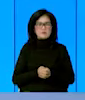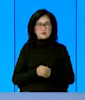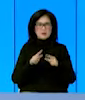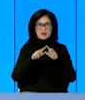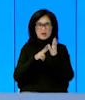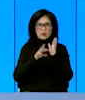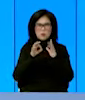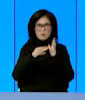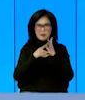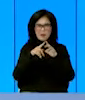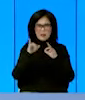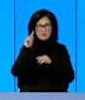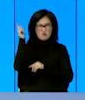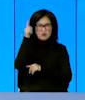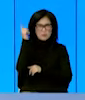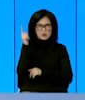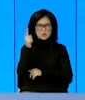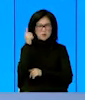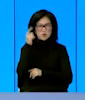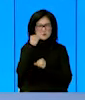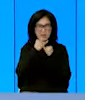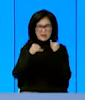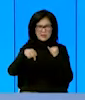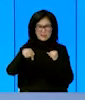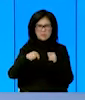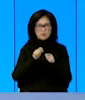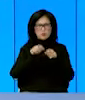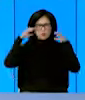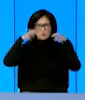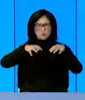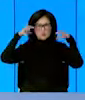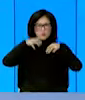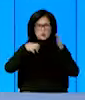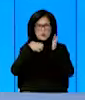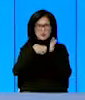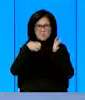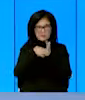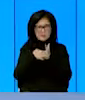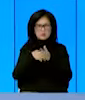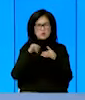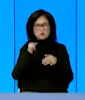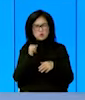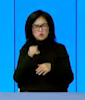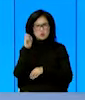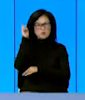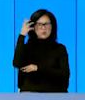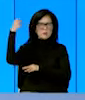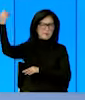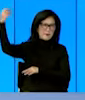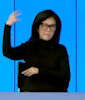Pemirsa, anomali fenomena cuaca akhir-akhir ini memang terjadi mengakibatkan hujan lebat justru pada